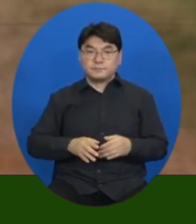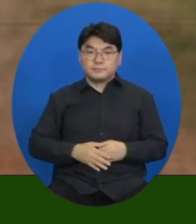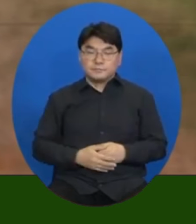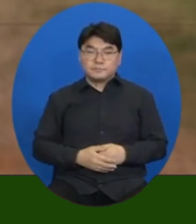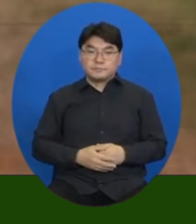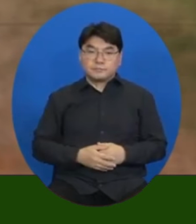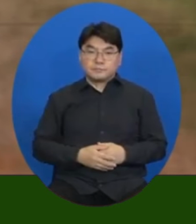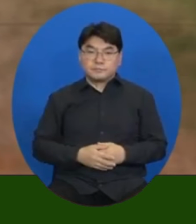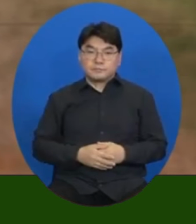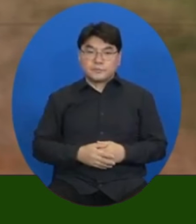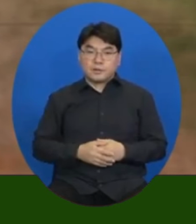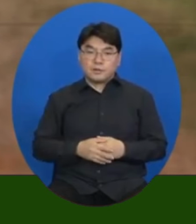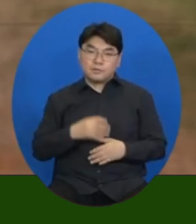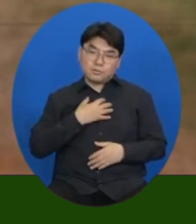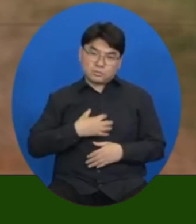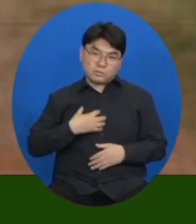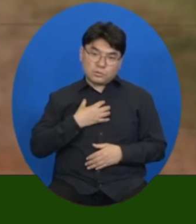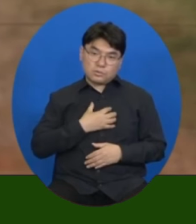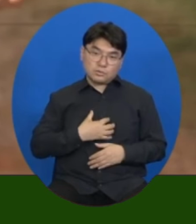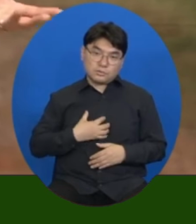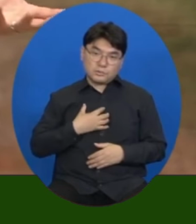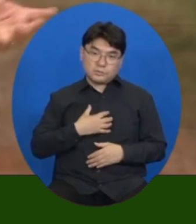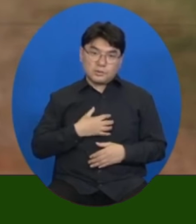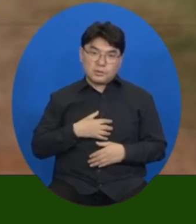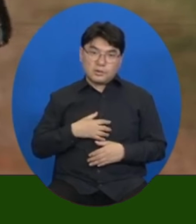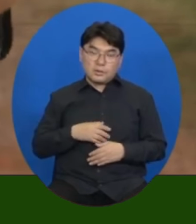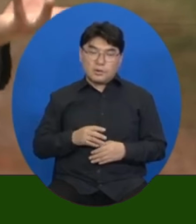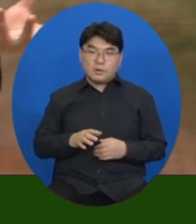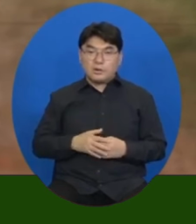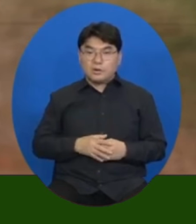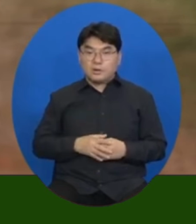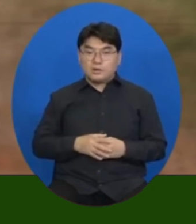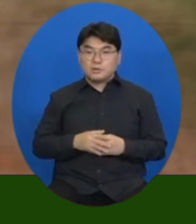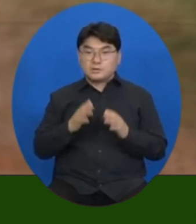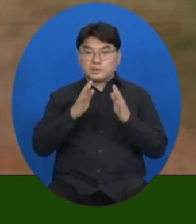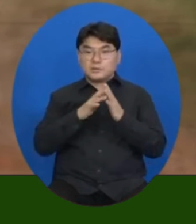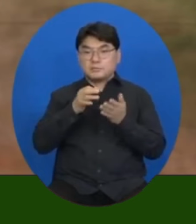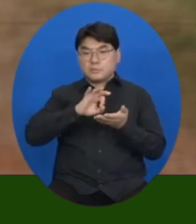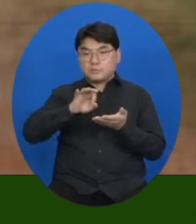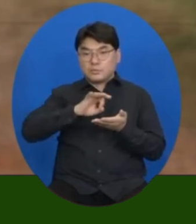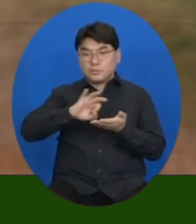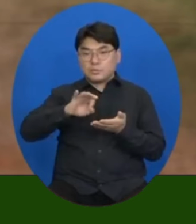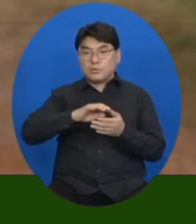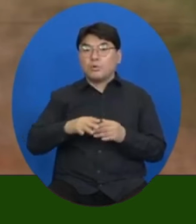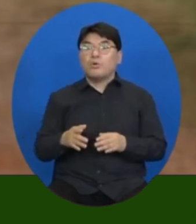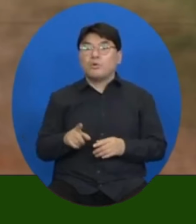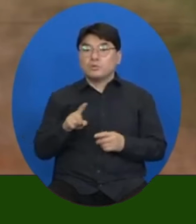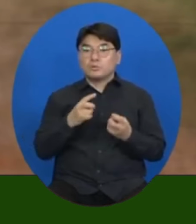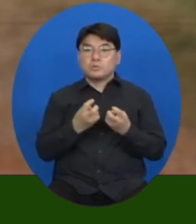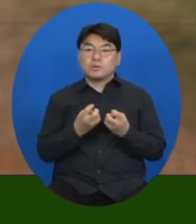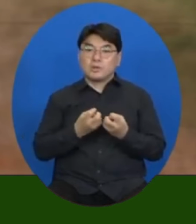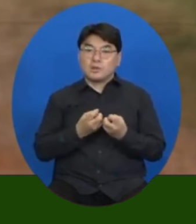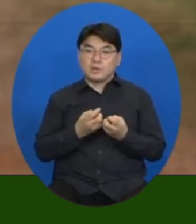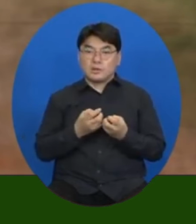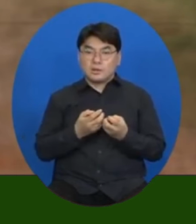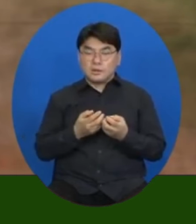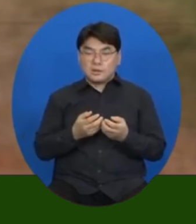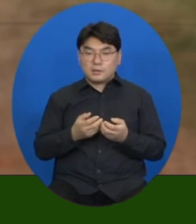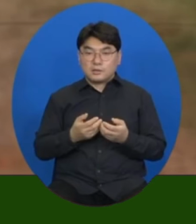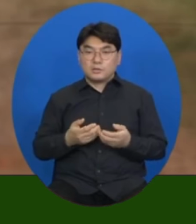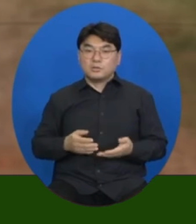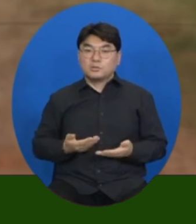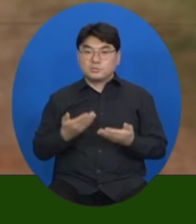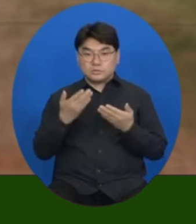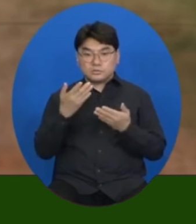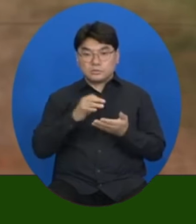갚지 여러 가지 제정 고민을 합니다 월세 어떻게 내지 생활비 어떻게 감당하지 버는 것보다 나가는게 훨씬 많거든요